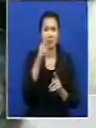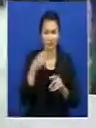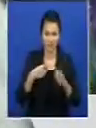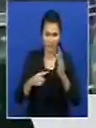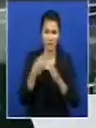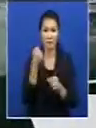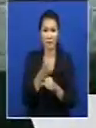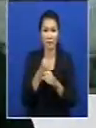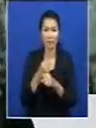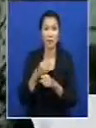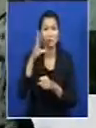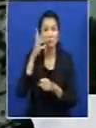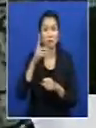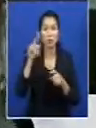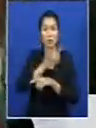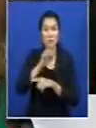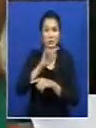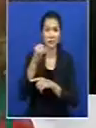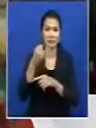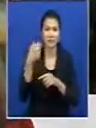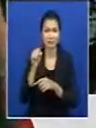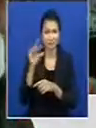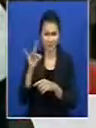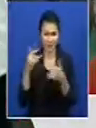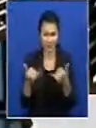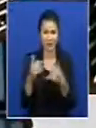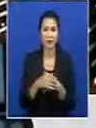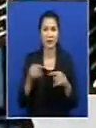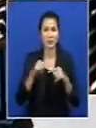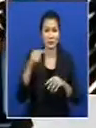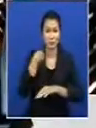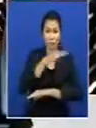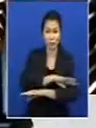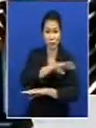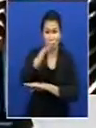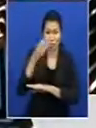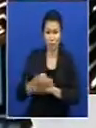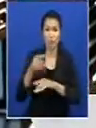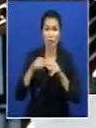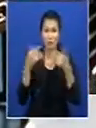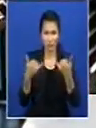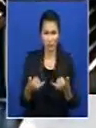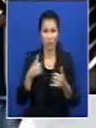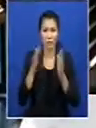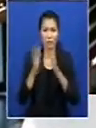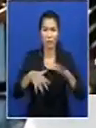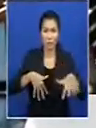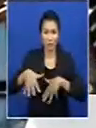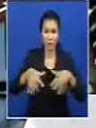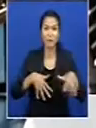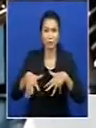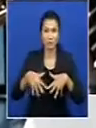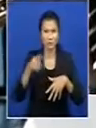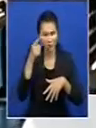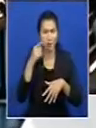เริ่มทำงานต่อในวันจันทร์ที่18เมษายนนี้ค่ะซึ่งที่สถานีรถไฟหัวลำโพงวันนี้นะคะก็มีประชาชนบางส่วน